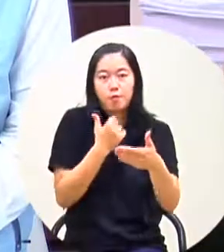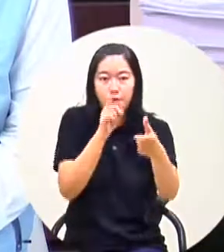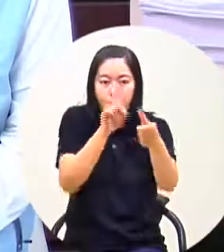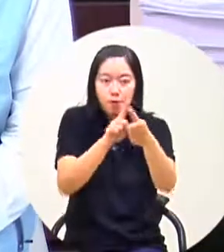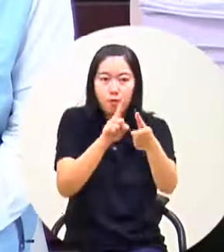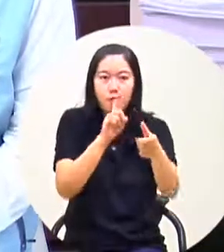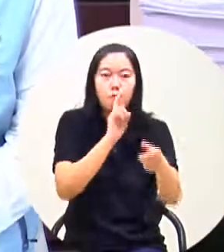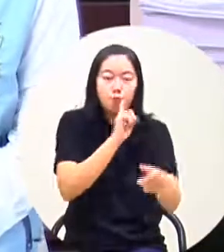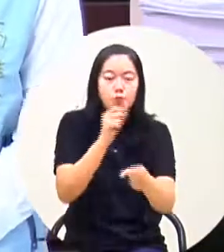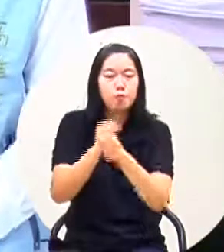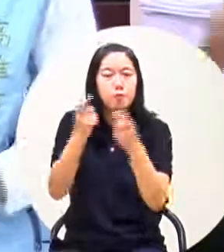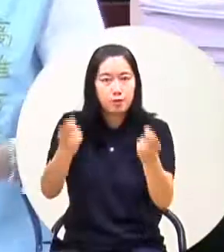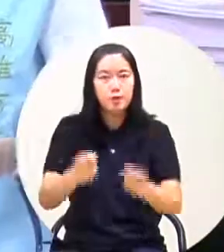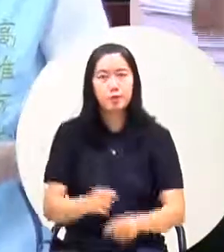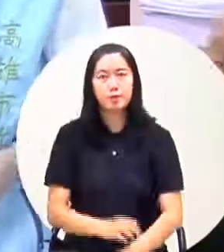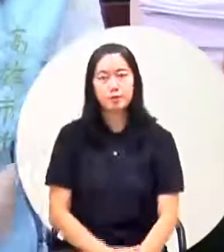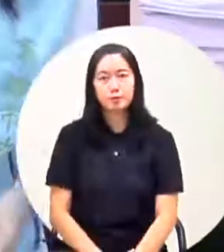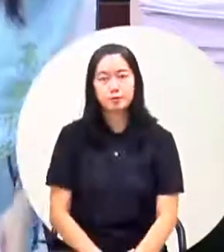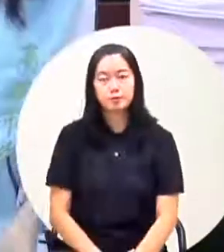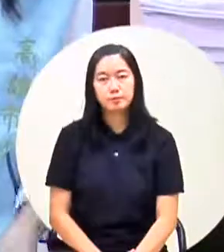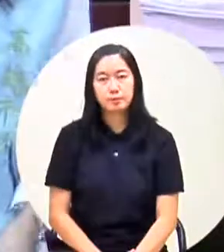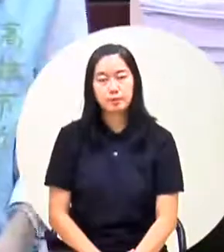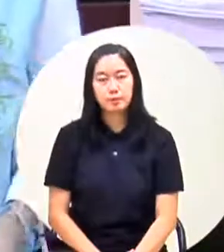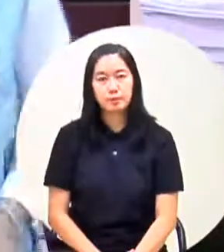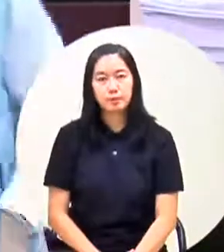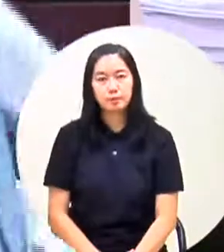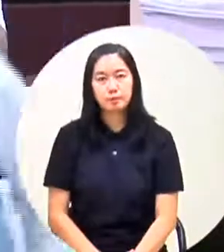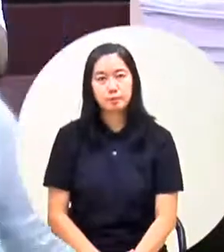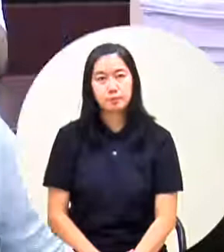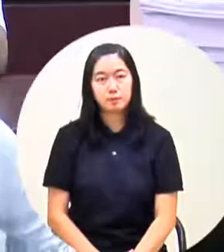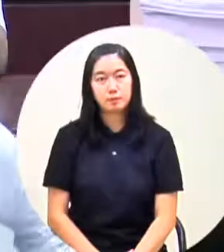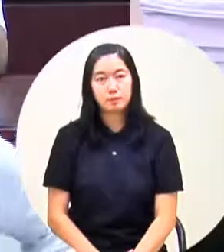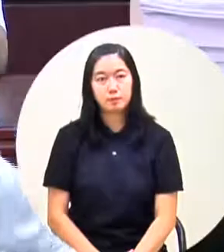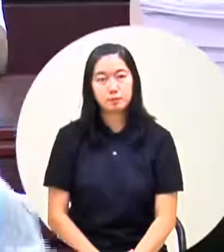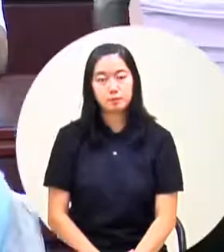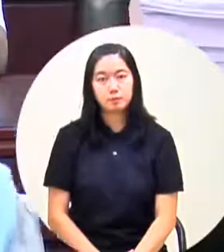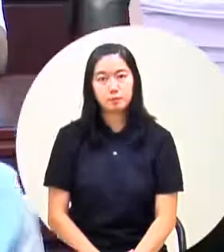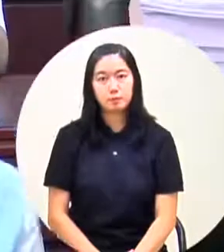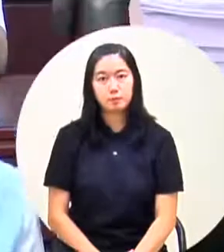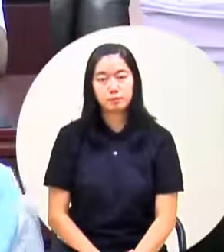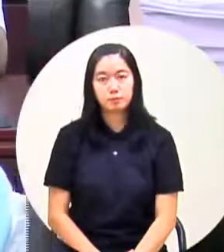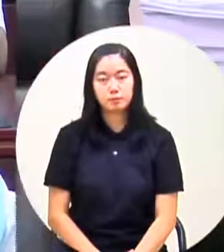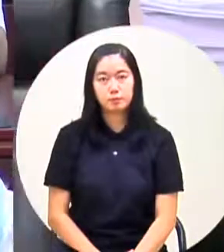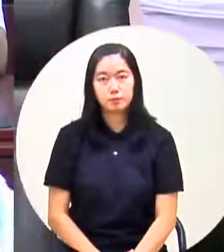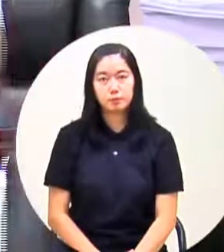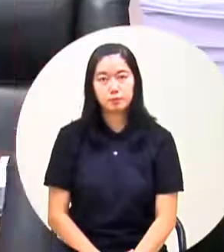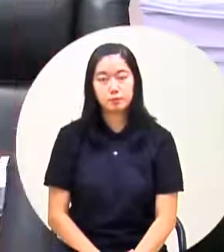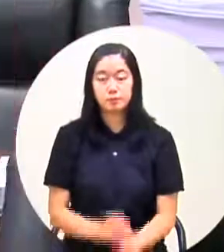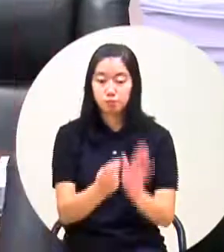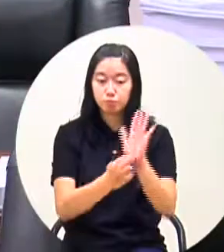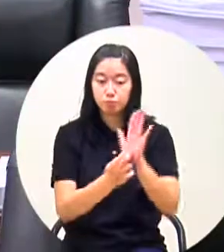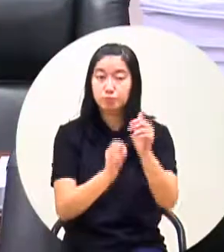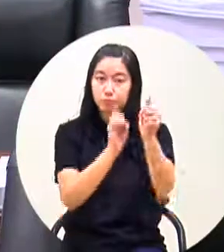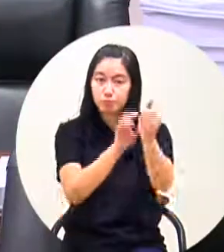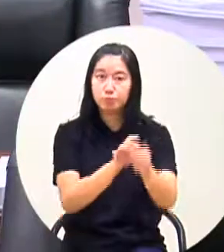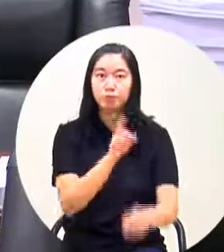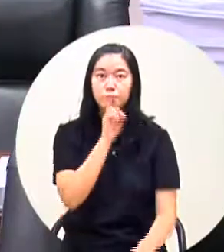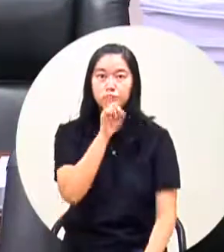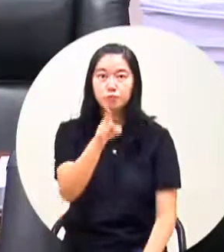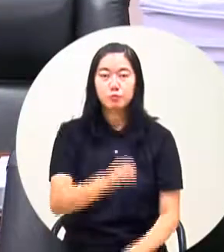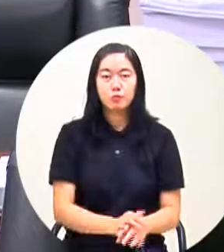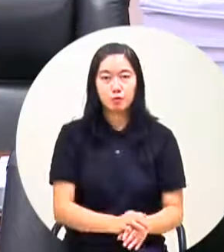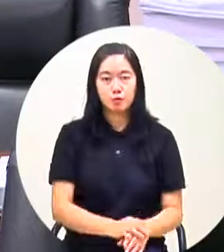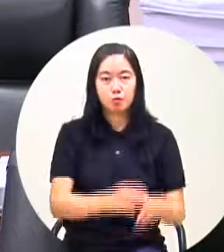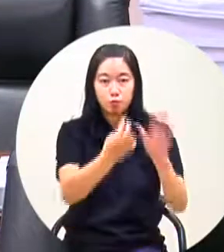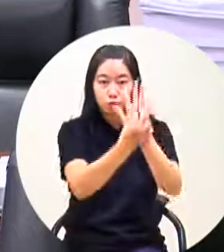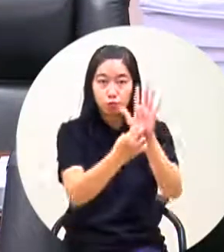保障我们劳工的权益。 好，今天你请坐，我是讲安尼啦，事实啦吼，你讲已经开过足济场的这